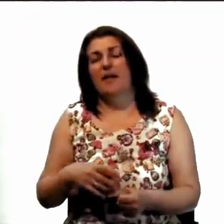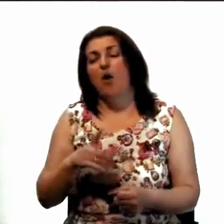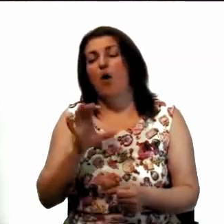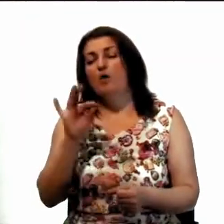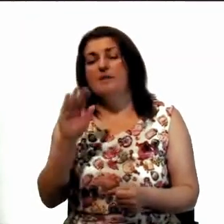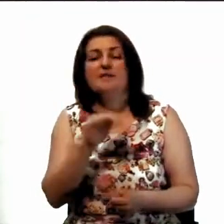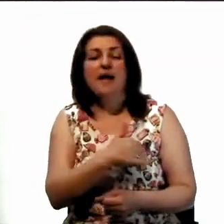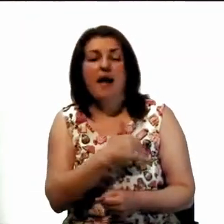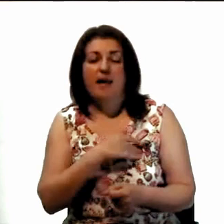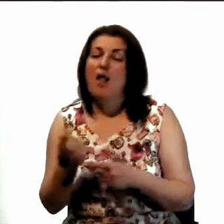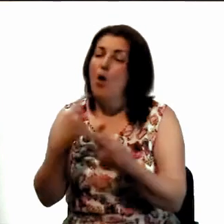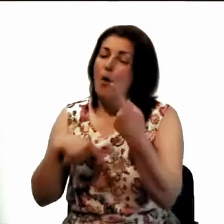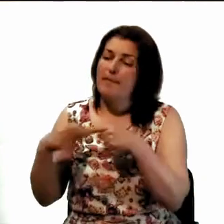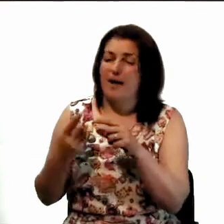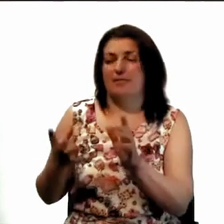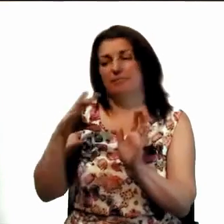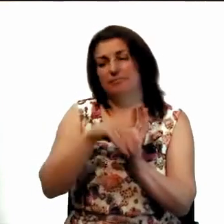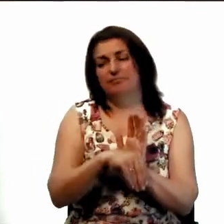захотел обратно вернуться.